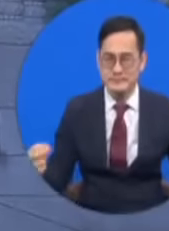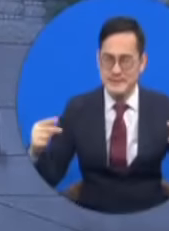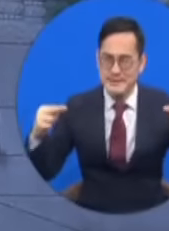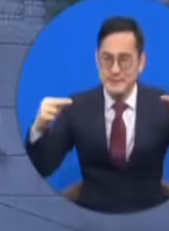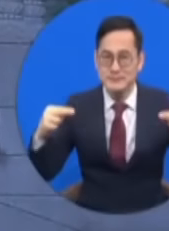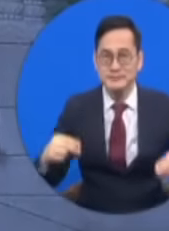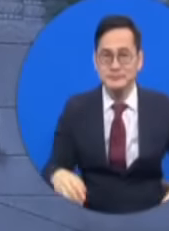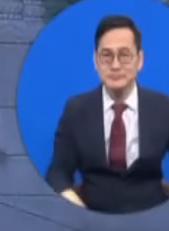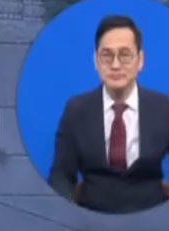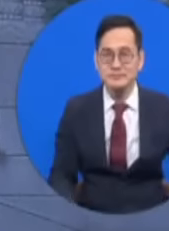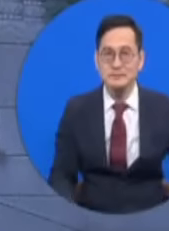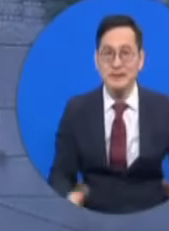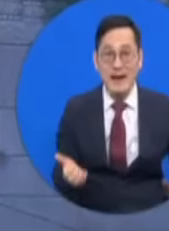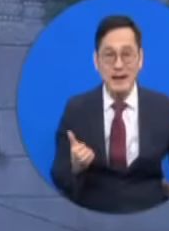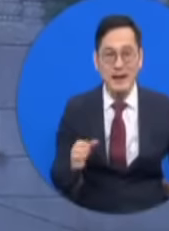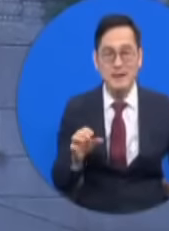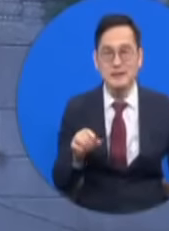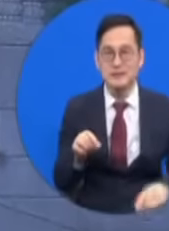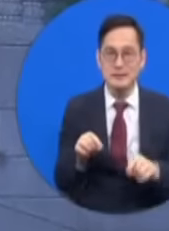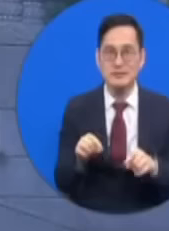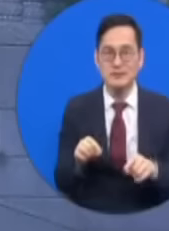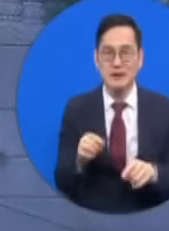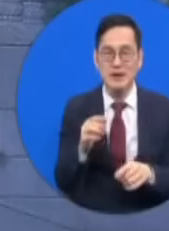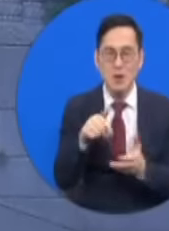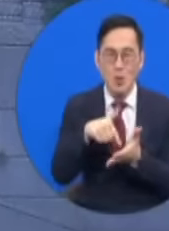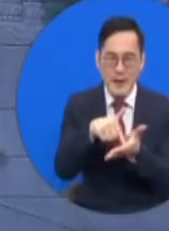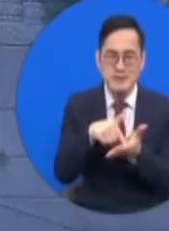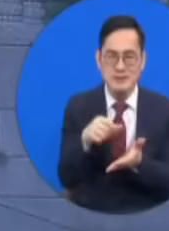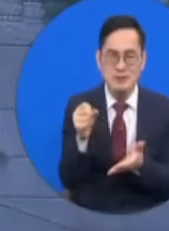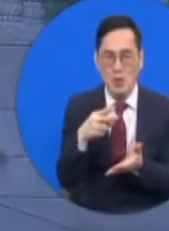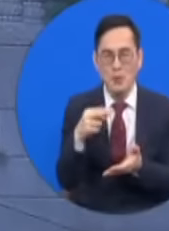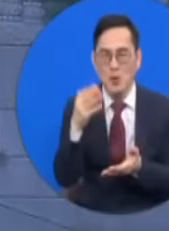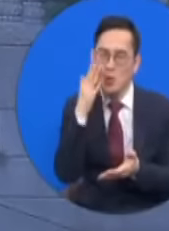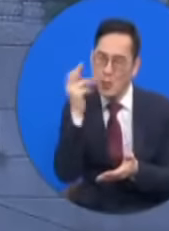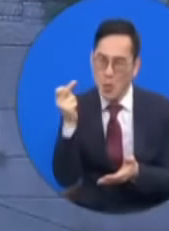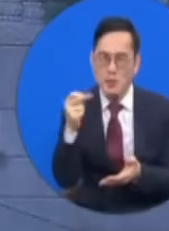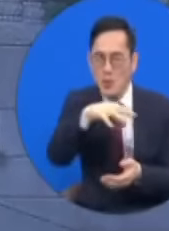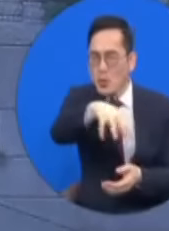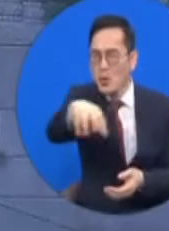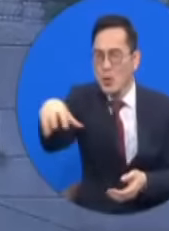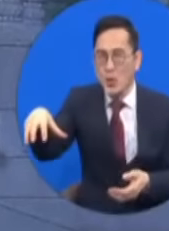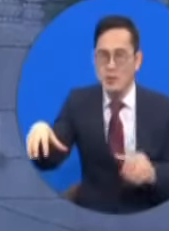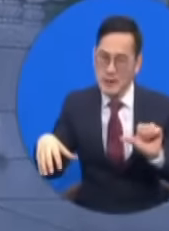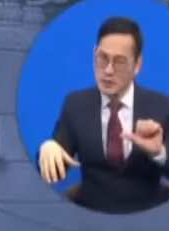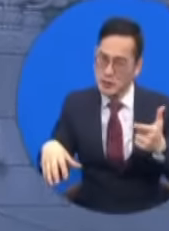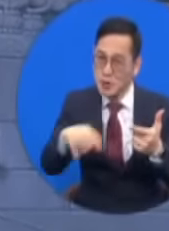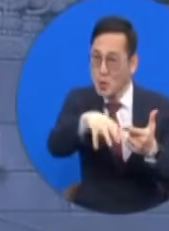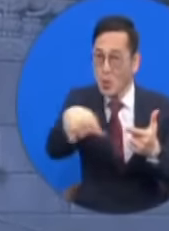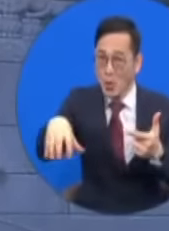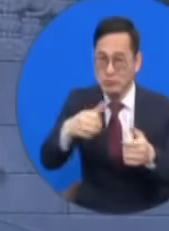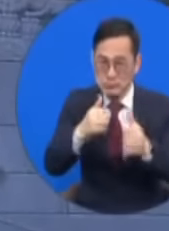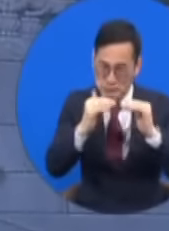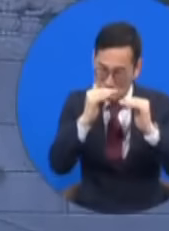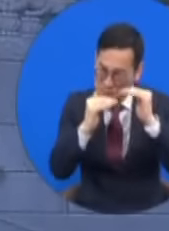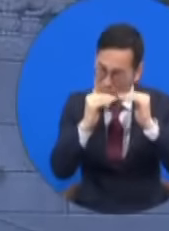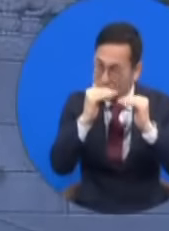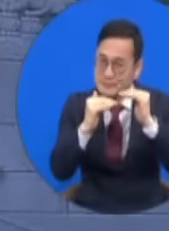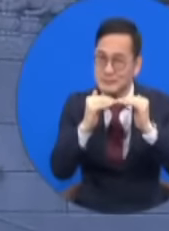동작을, 중성동, 양천갑, 도봉갑 등등등등등 저희가 뭐 한 대석 다섯 곳만 뽑았지만